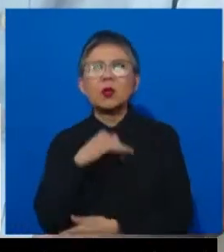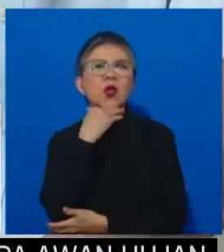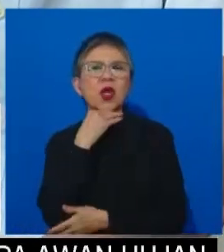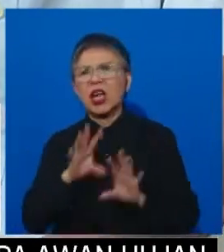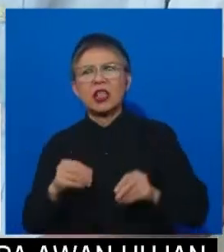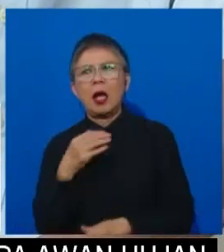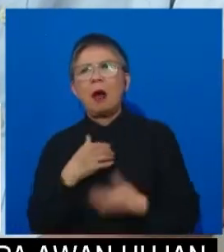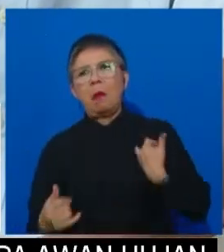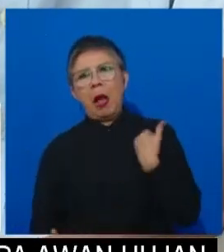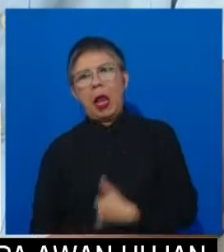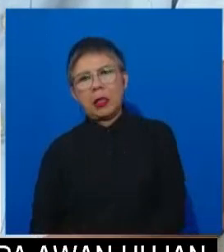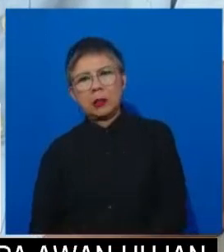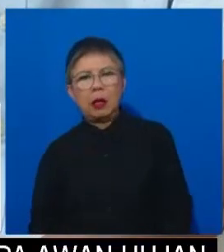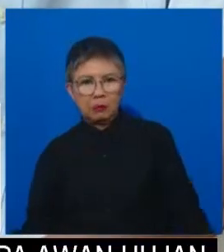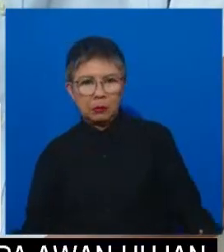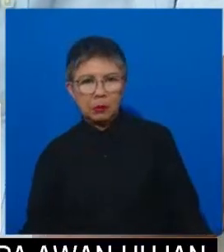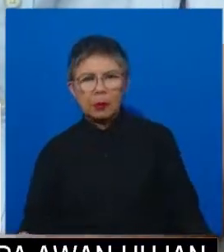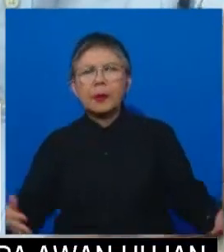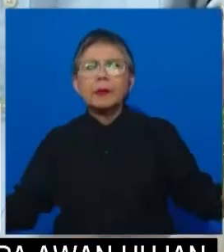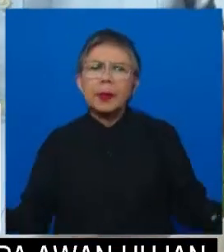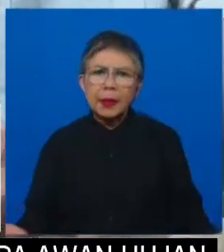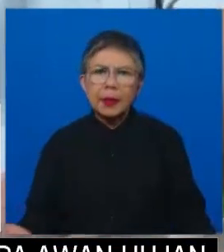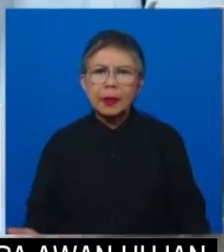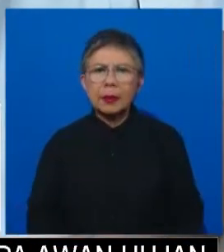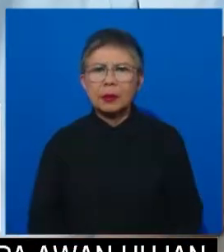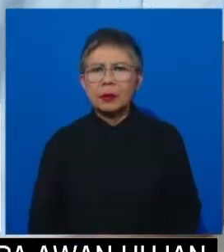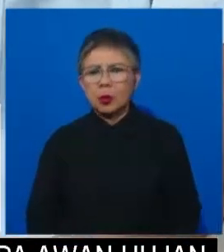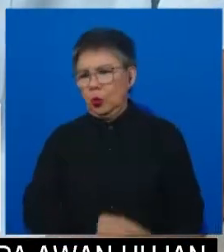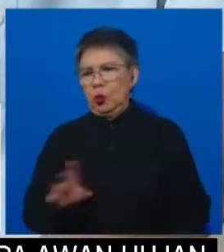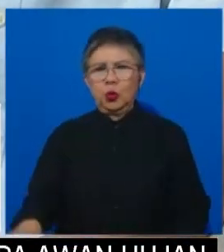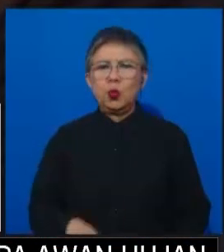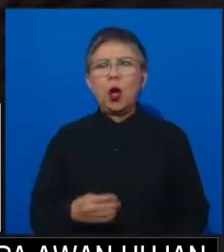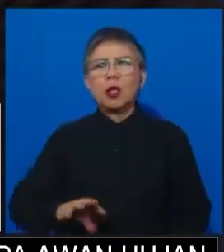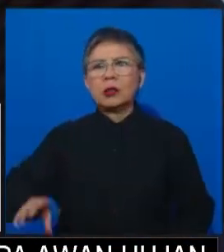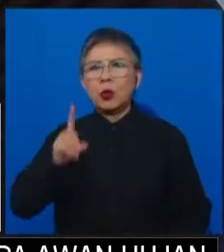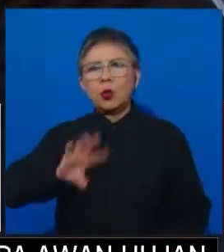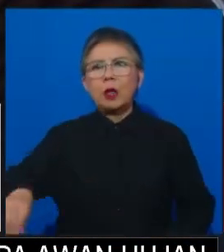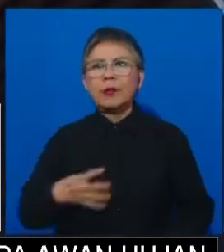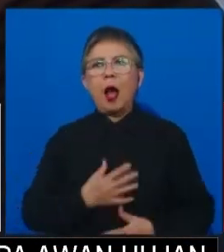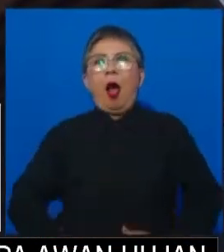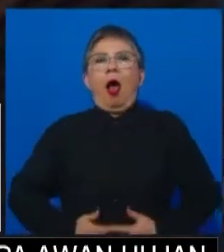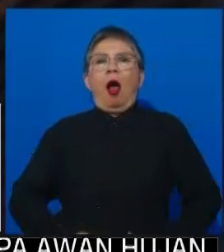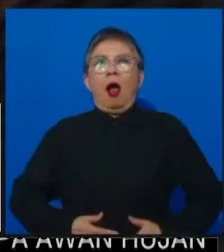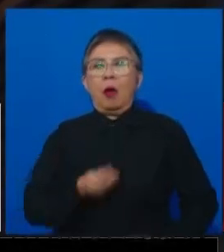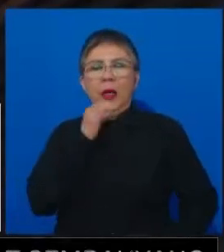Kalau saya yang tua ikut diem, bisa-bisa kelaparan semua.